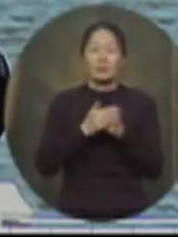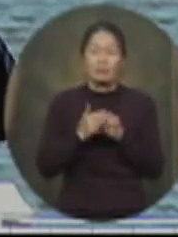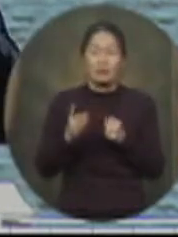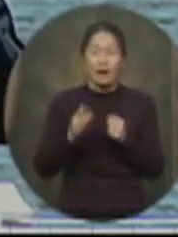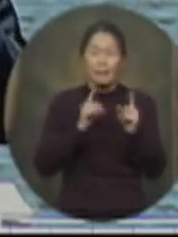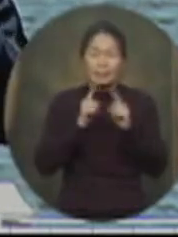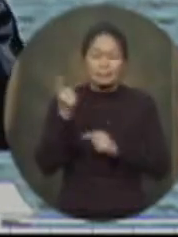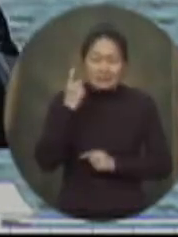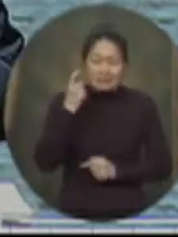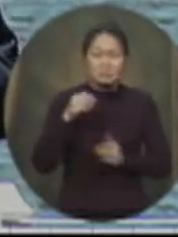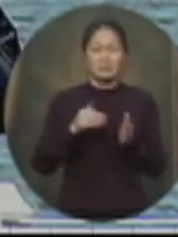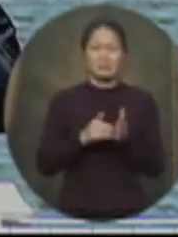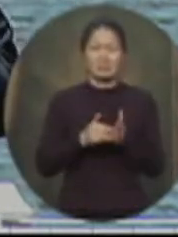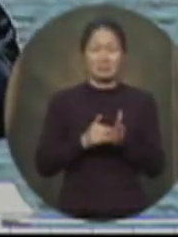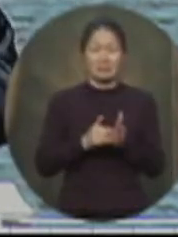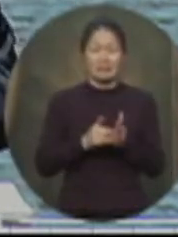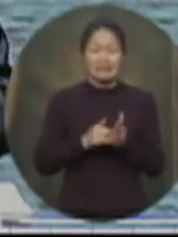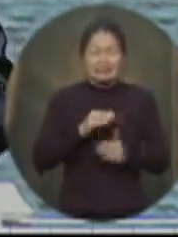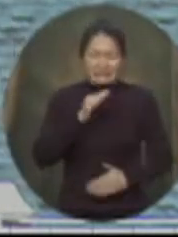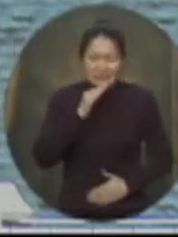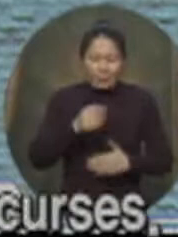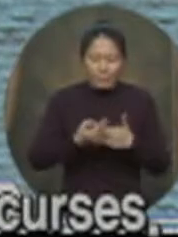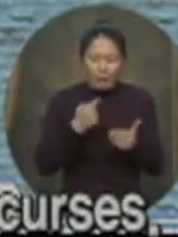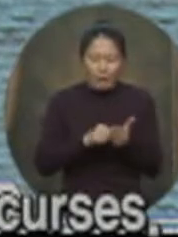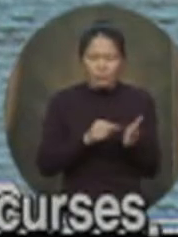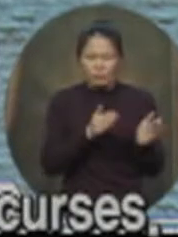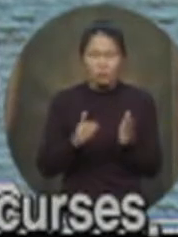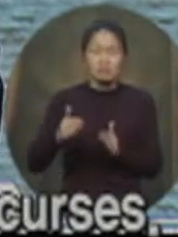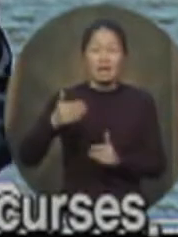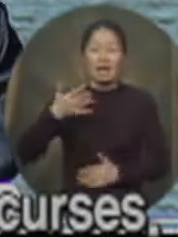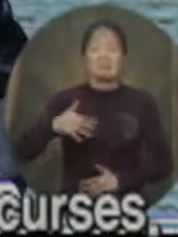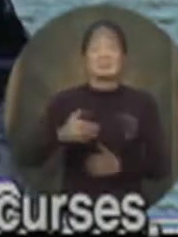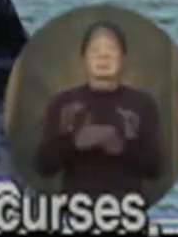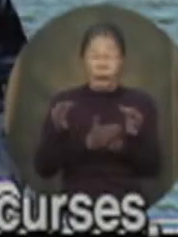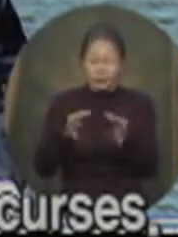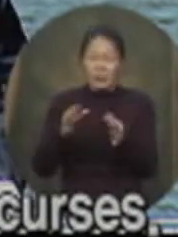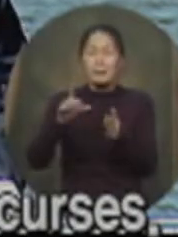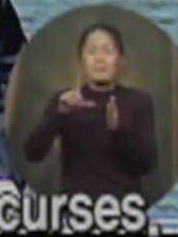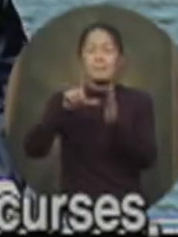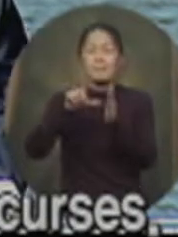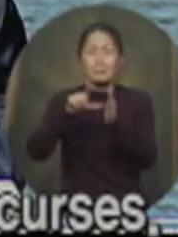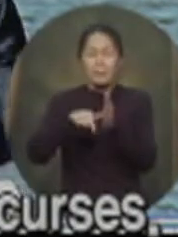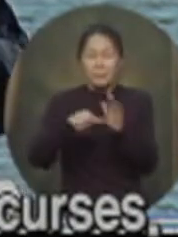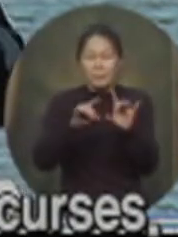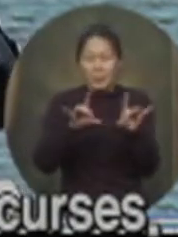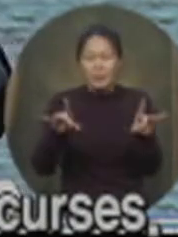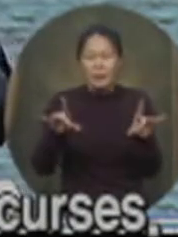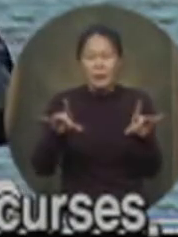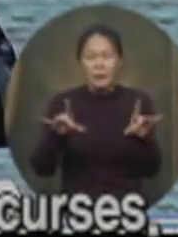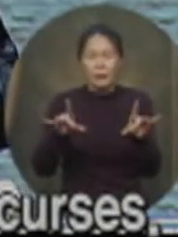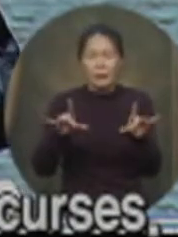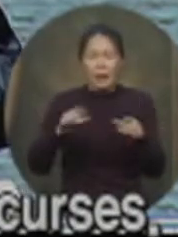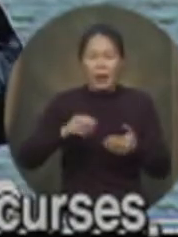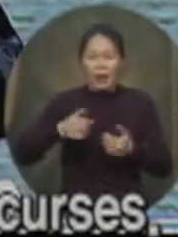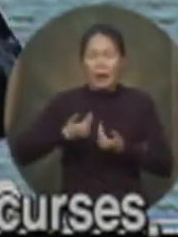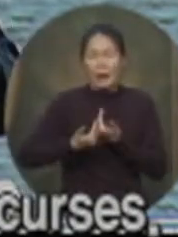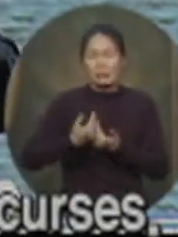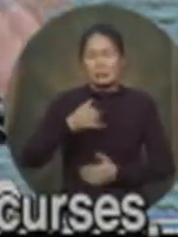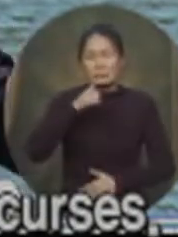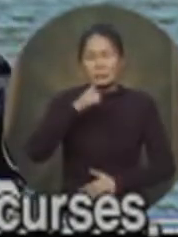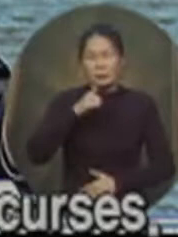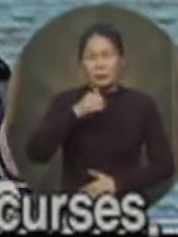듣기만 하지 실제로는 마음 준비를 안하고 사는 거예요 힘들고 고생스럽게 따고